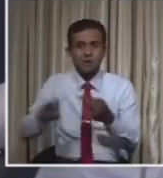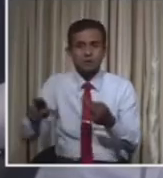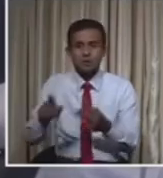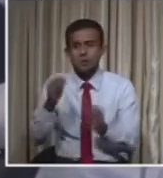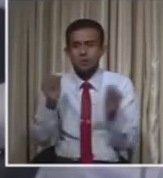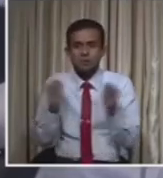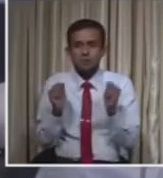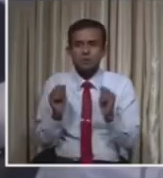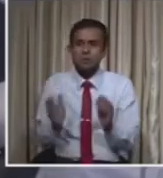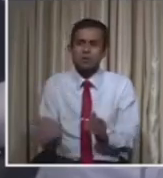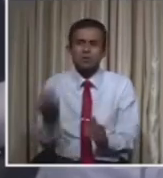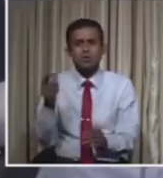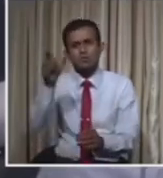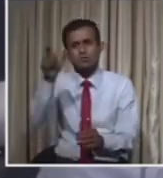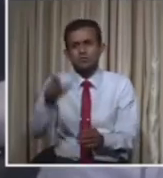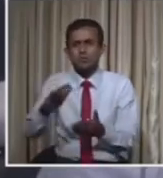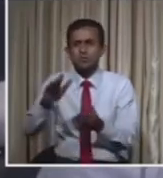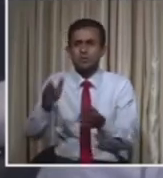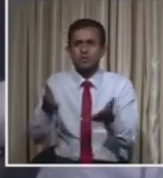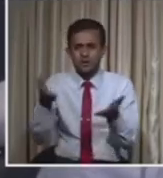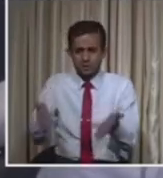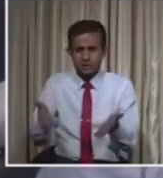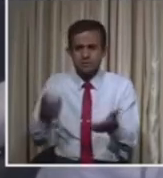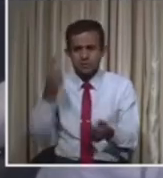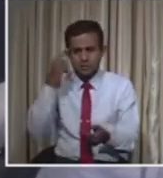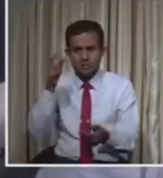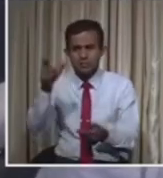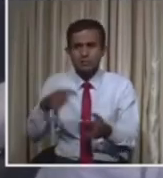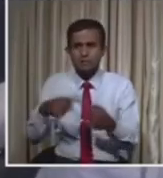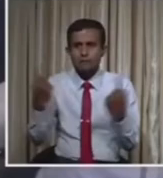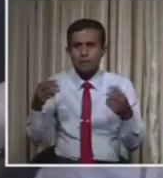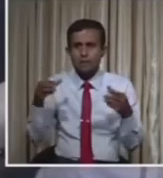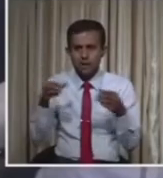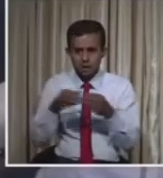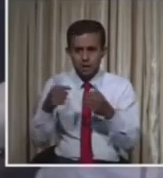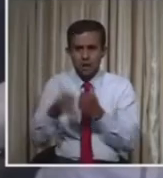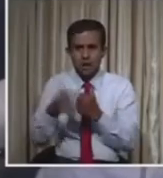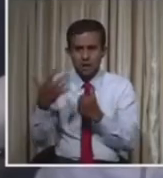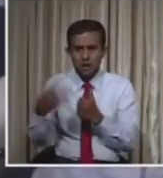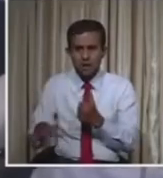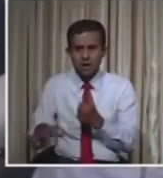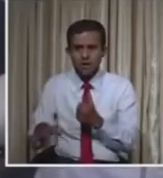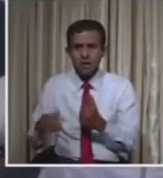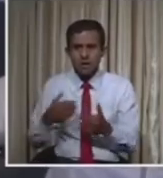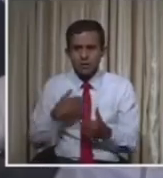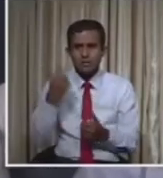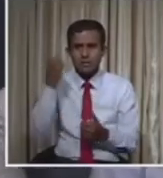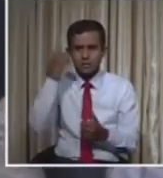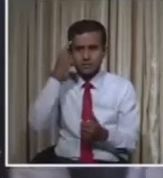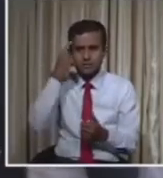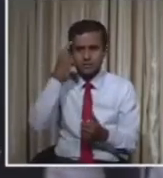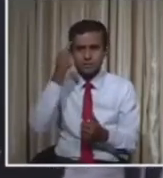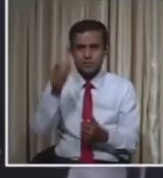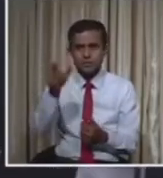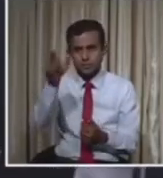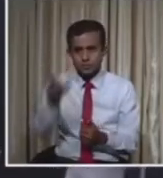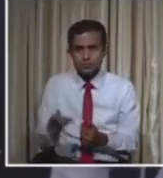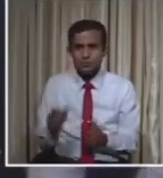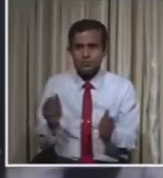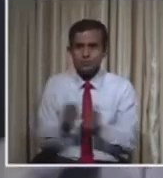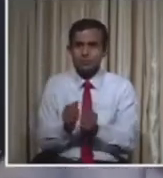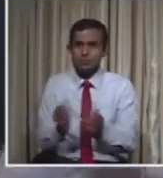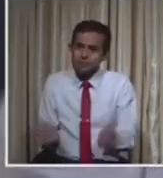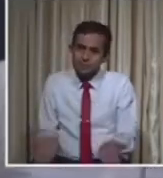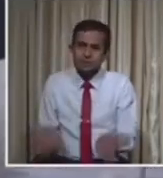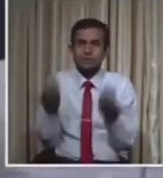නැතුව ඔබතුමාට මිනිස්සු ඉන්නෝ. දැන්ටත් මන් දන්නවා ඔබතුමා වෙනම කණ්ඩායමක් හදලා තියෙන්නේ. අපි ඒක දන්නවා. තමුන්නාංශේ මේ වැඩේ